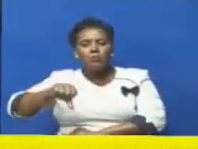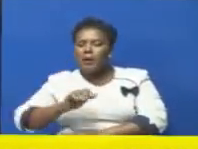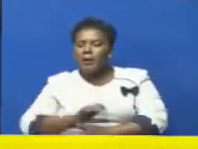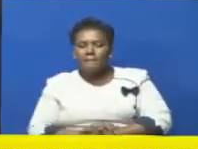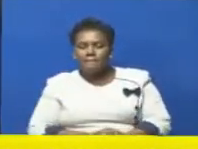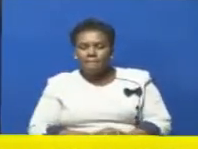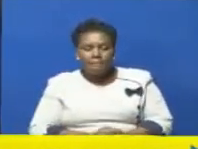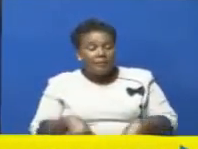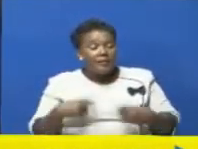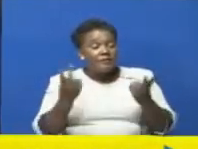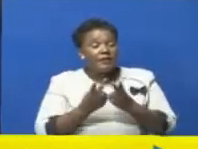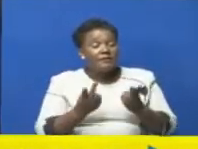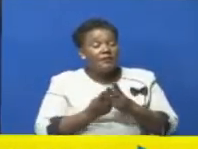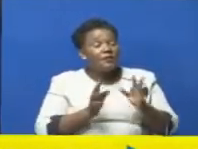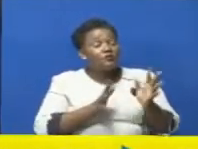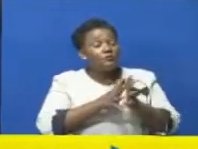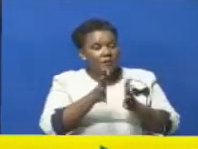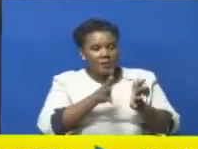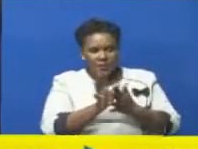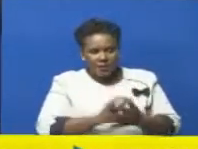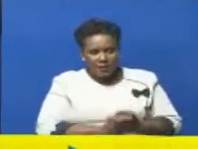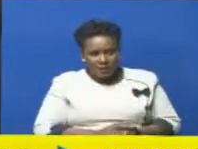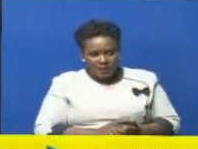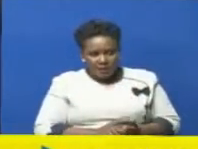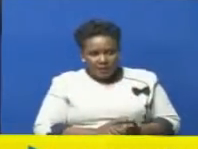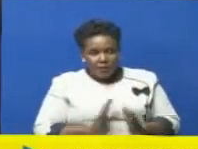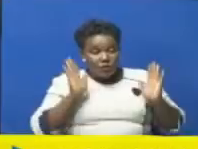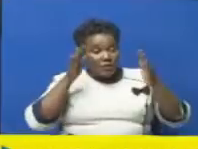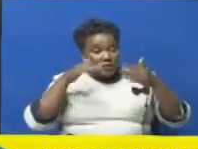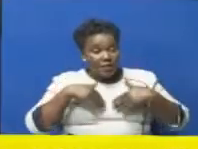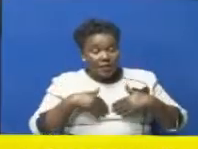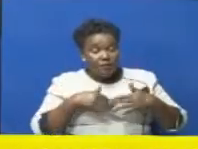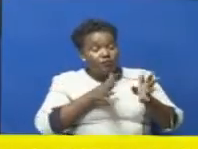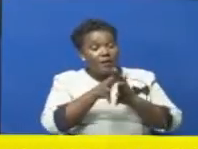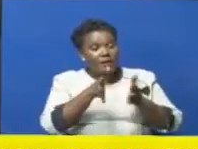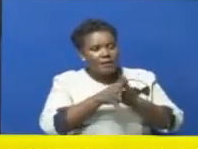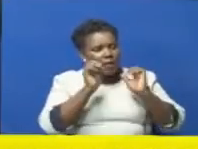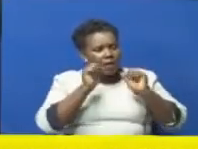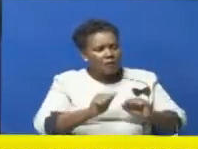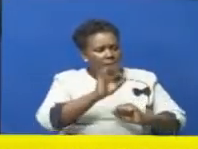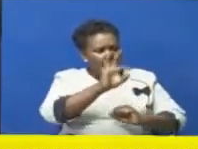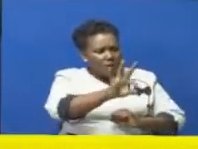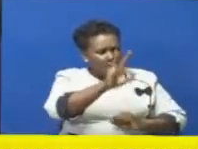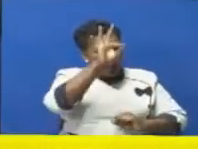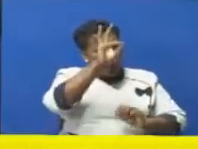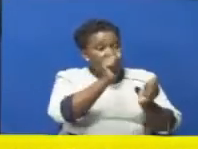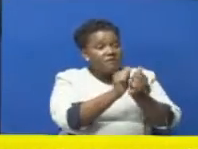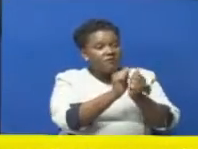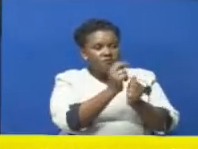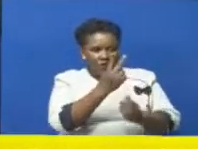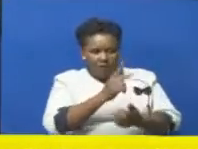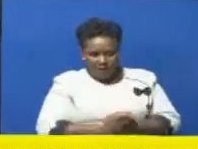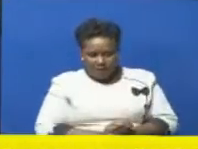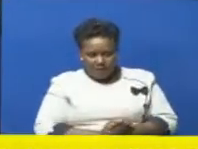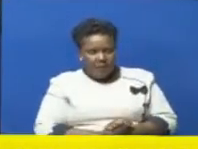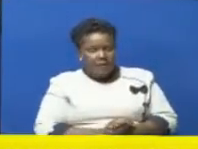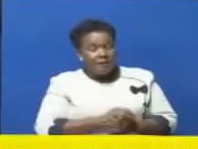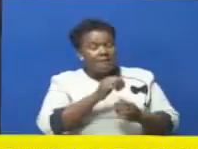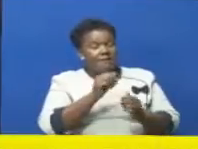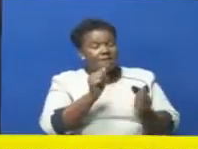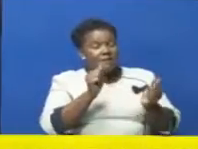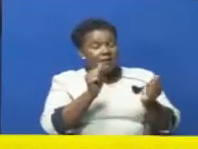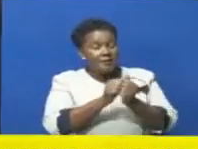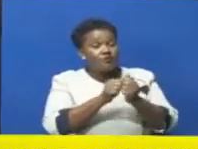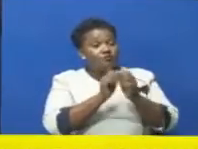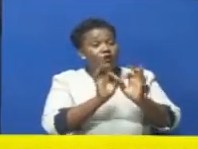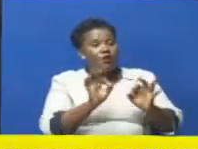tukasema Uislamu unaelekeza siku zote kuchagua kitu kilichokuwa bora katika vitu viwili vilivyokuwa mbele yako.